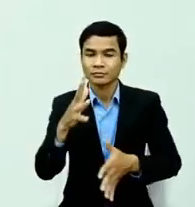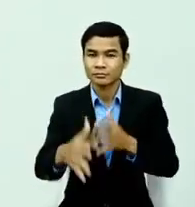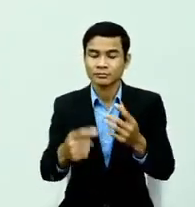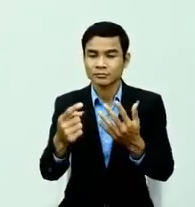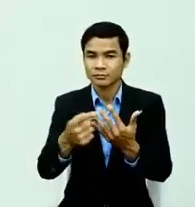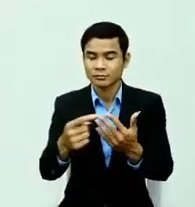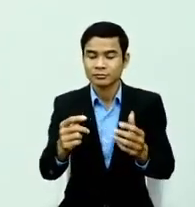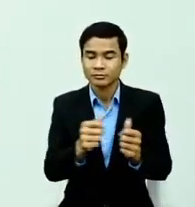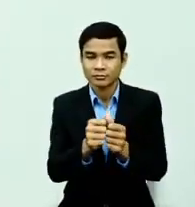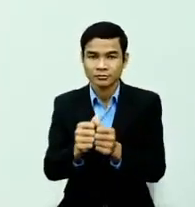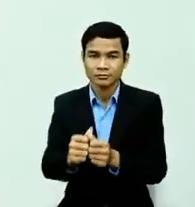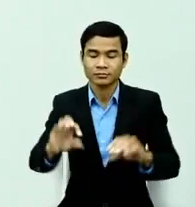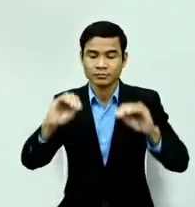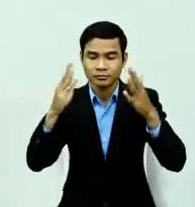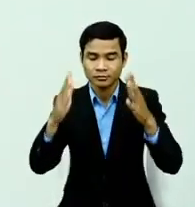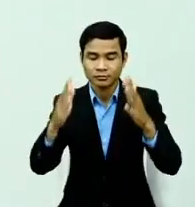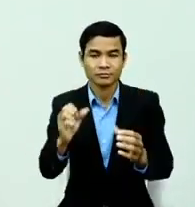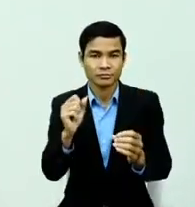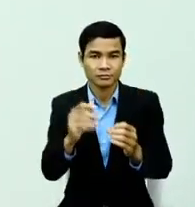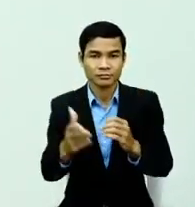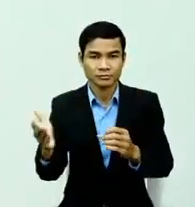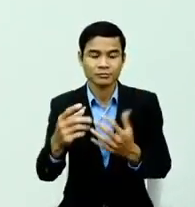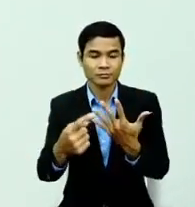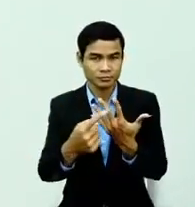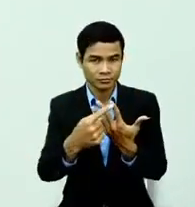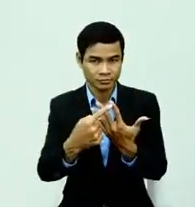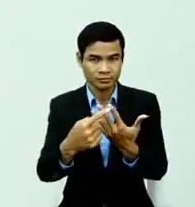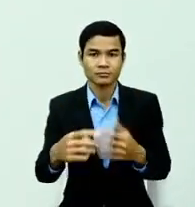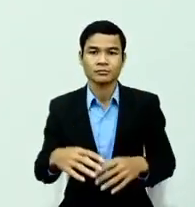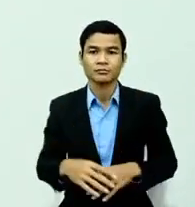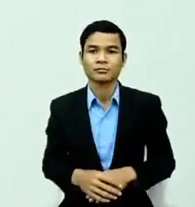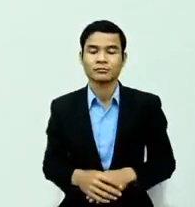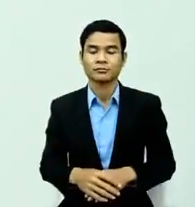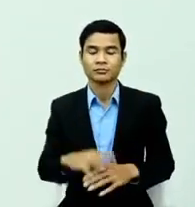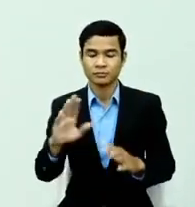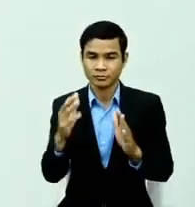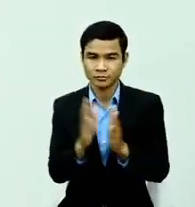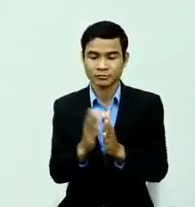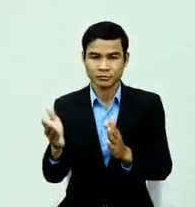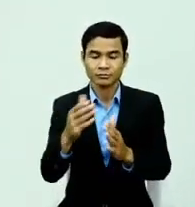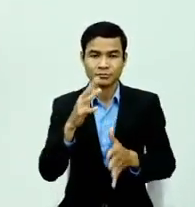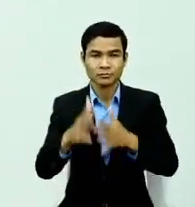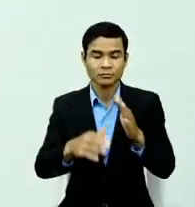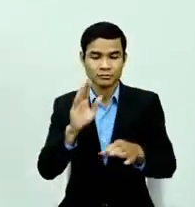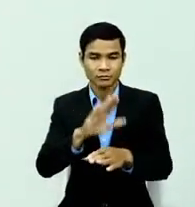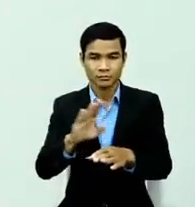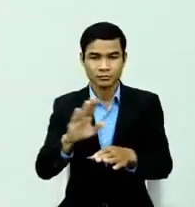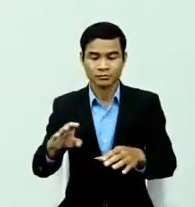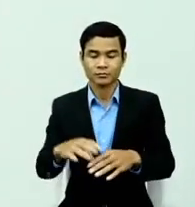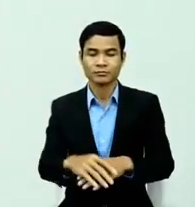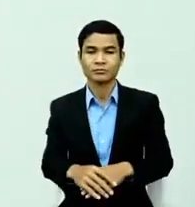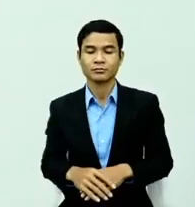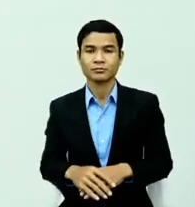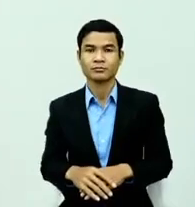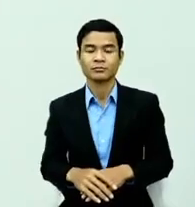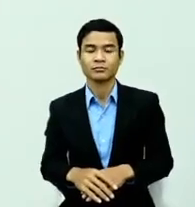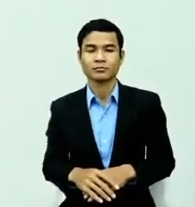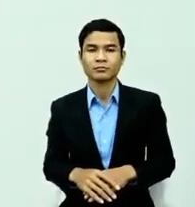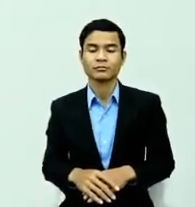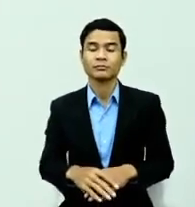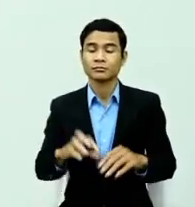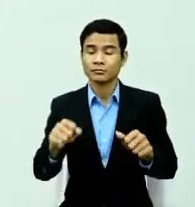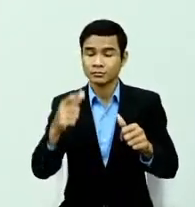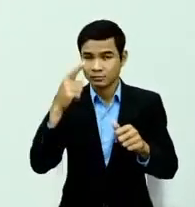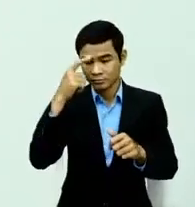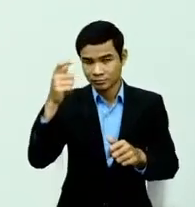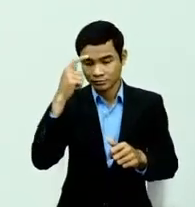ជាមួយអ្នកគ្រូចាប់ដើមស្រៈអចាអរគុណកូនអានឲ្យខ្លួនឯងចា